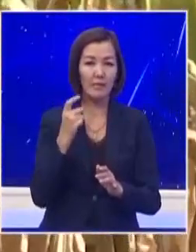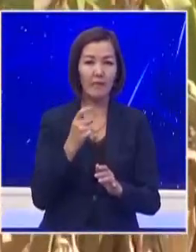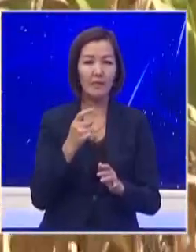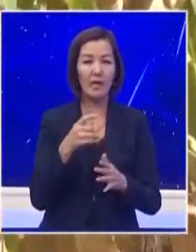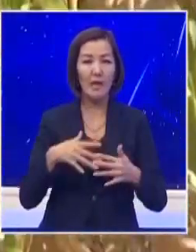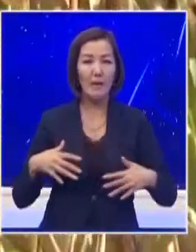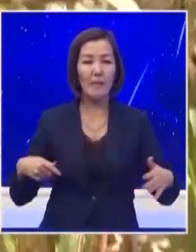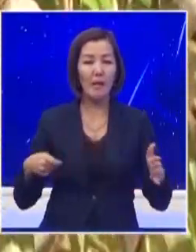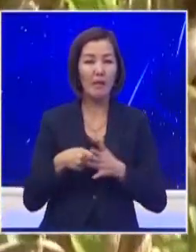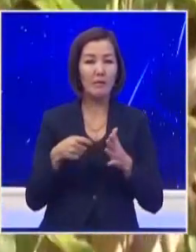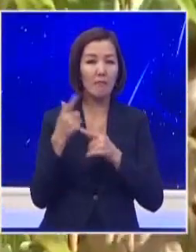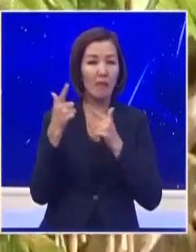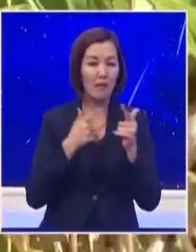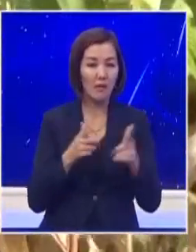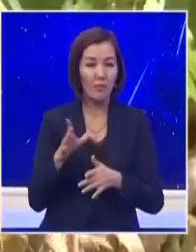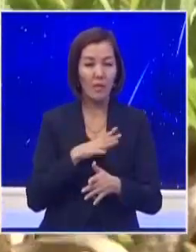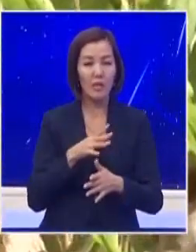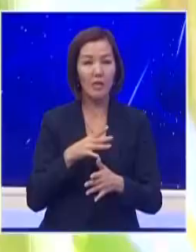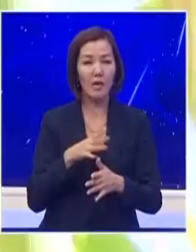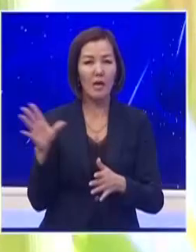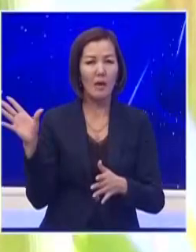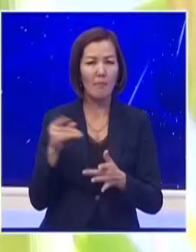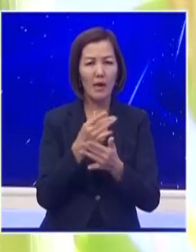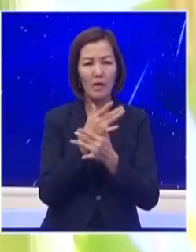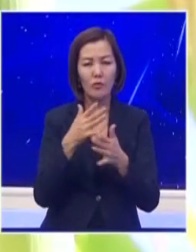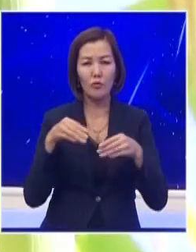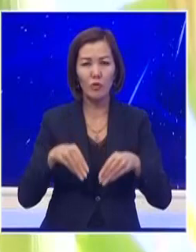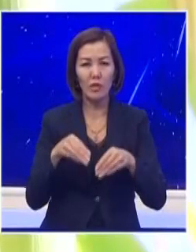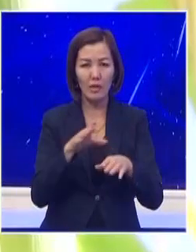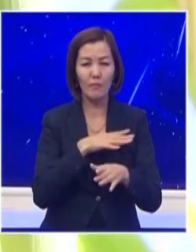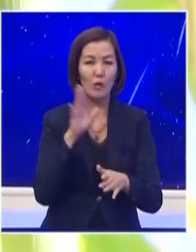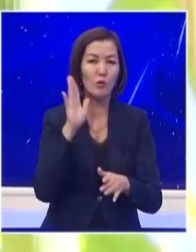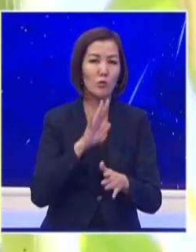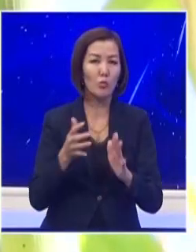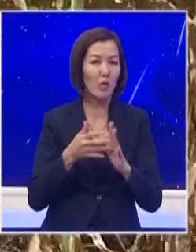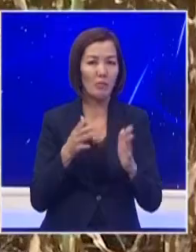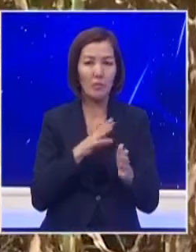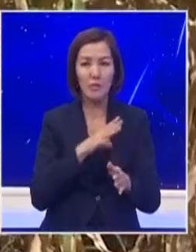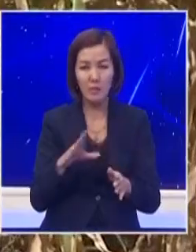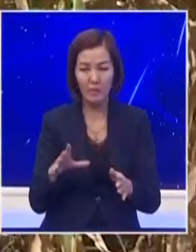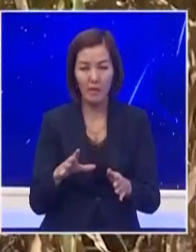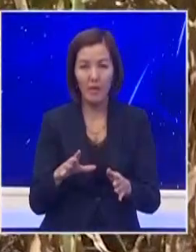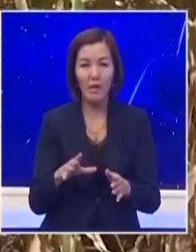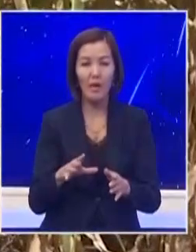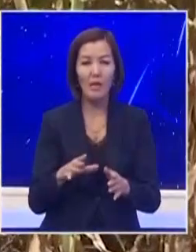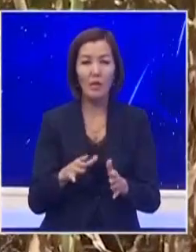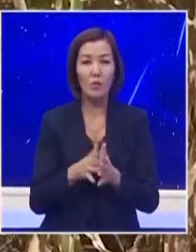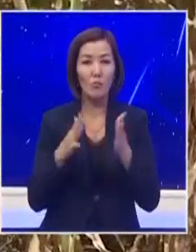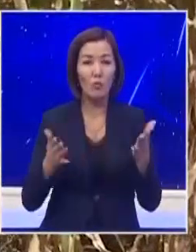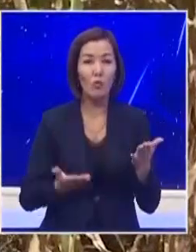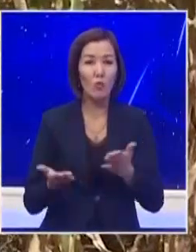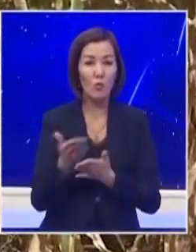азығын дайындаумен айналысады. Биыл жемшөптің барлық түрін егіпті. Судан тапшылық көрмеген шаруада астық молынан